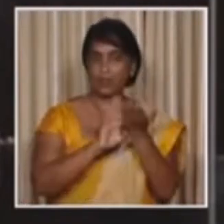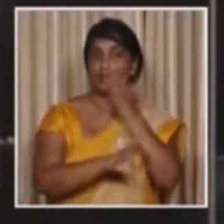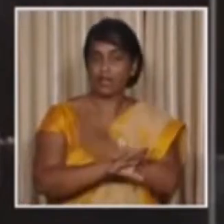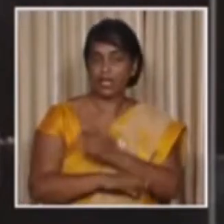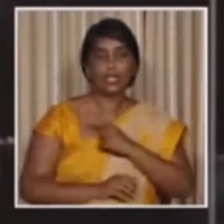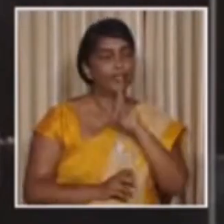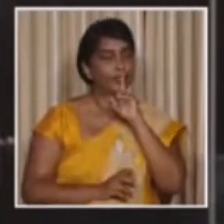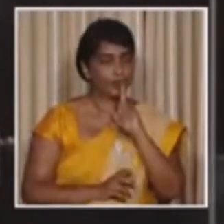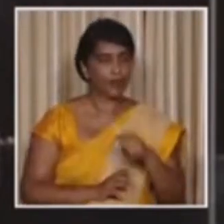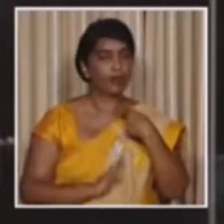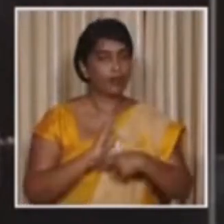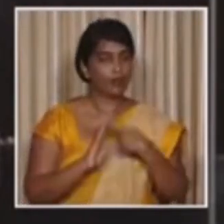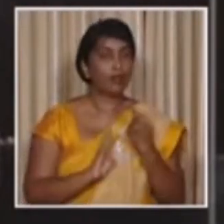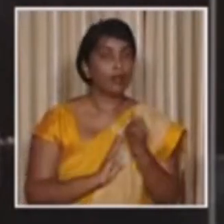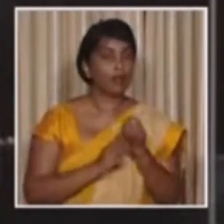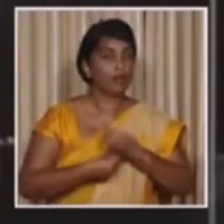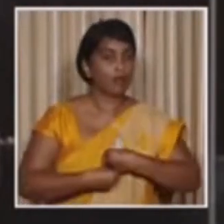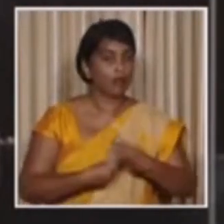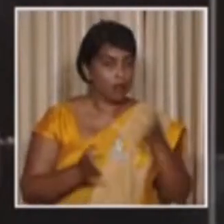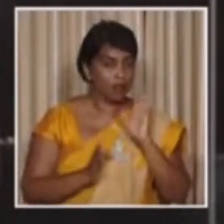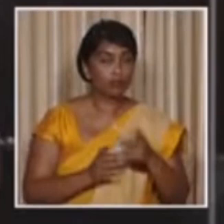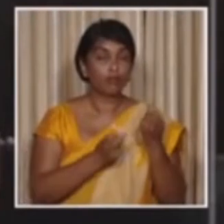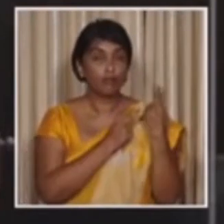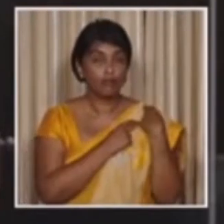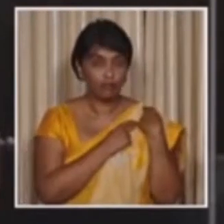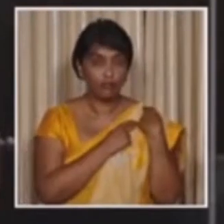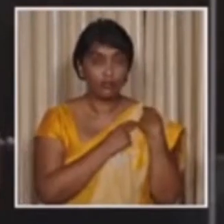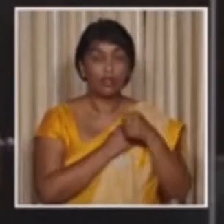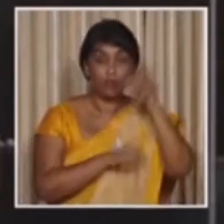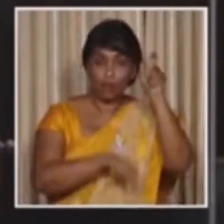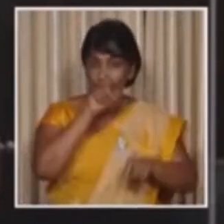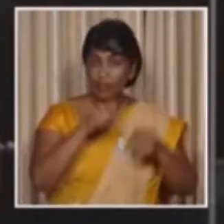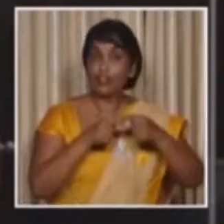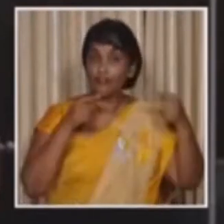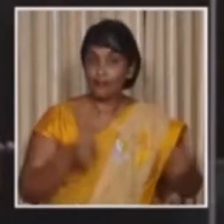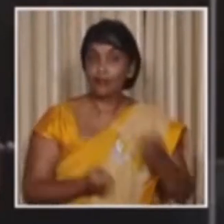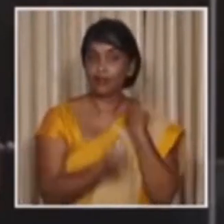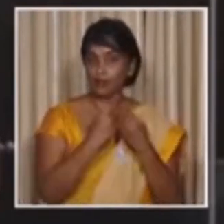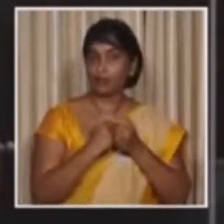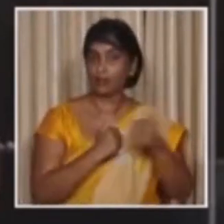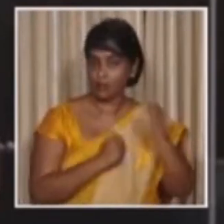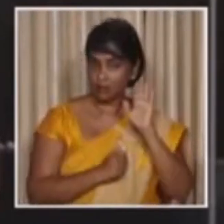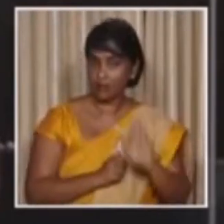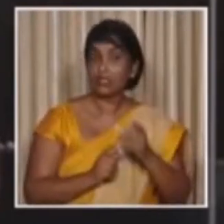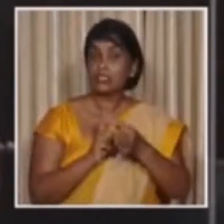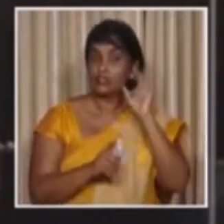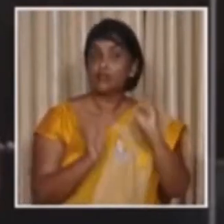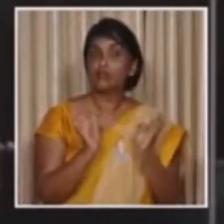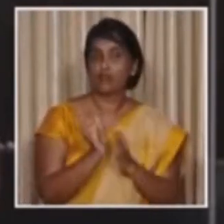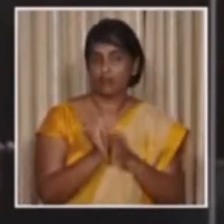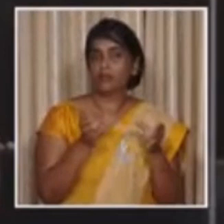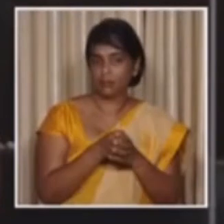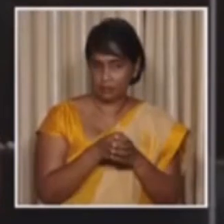ඉල්ලුවා මේ රටේ ආර්ථිකය විනාශ කරන්නට වග කිය යුතු ඇත්තන්ට විරුද්ධ පරීක්ෂණයක් කරන්න කියලා ජනාධිපති කොමිසමක්